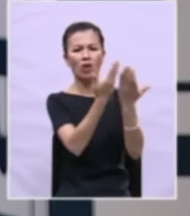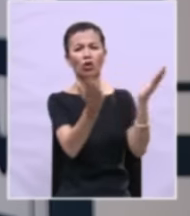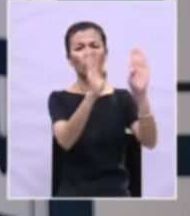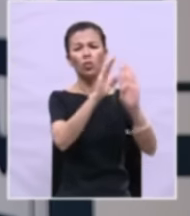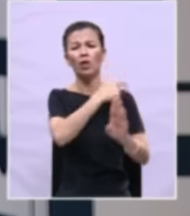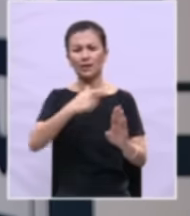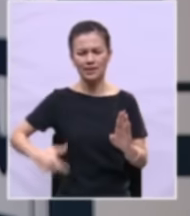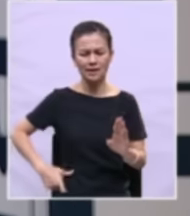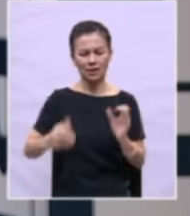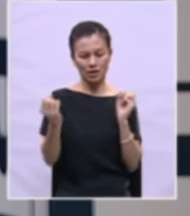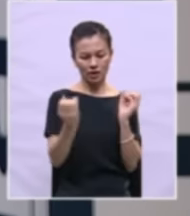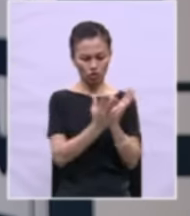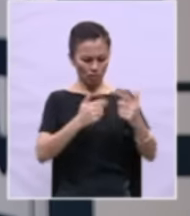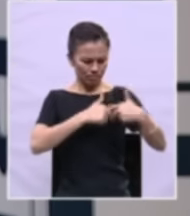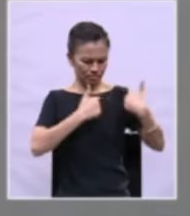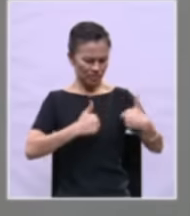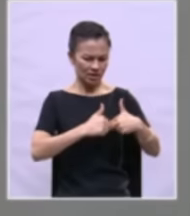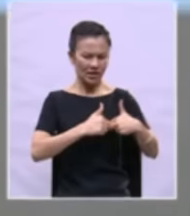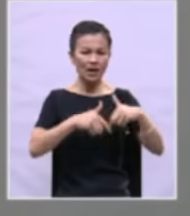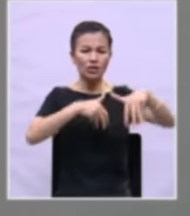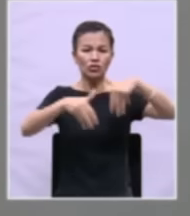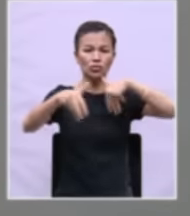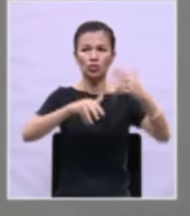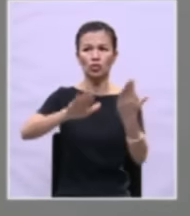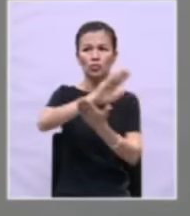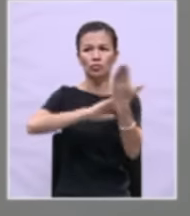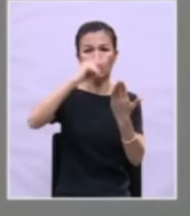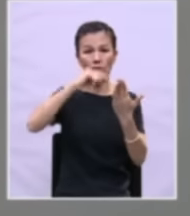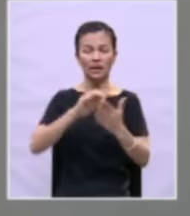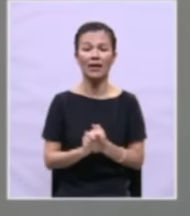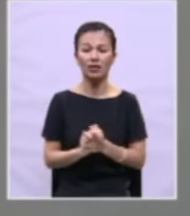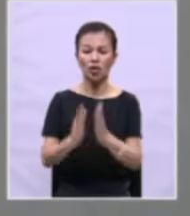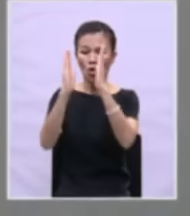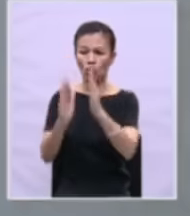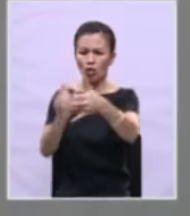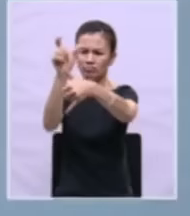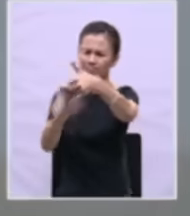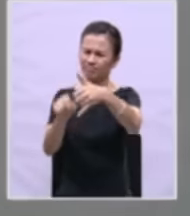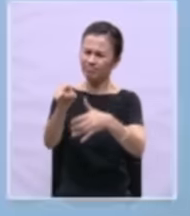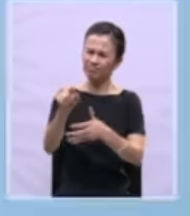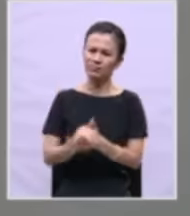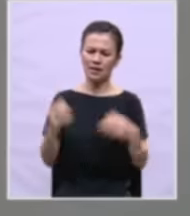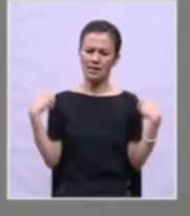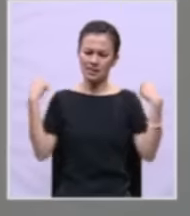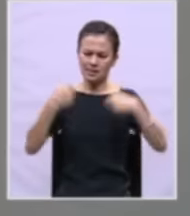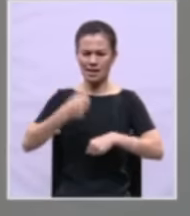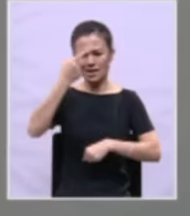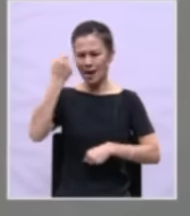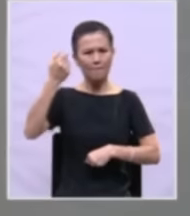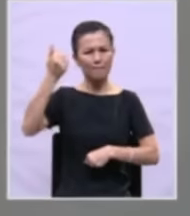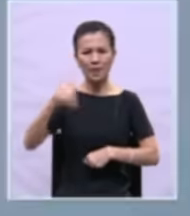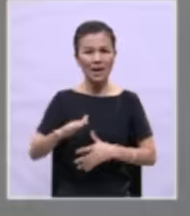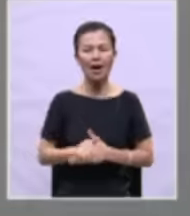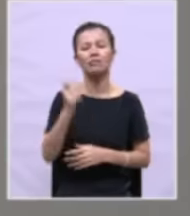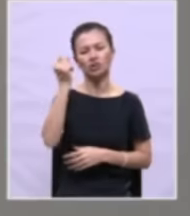จะกระทบต่อจิตใจของประชาชนนะครับแล้วก็ขอให้เข้าใจเหตุผลของคนที่อาจจะไม่สามารถแต่งชุดดำได้